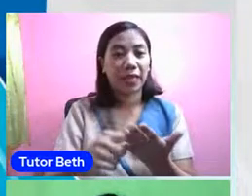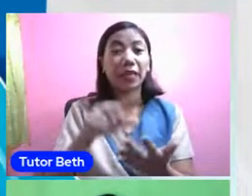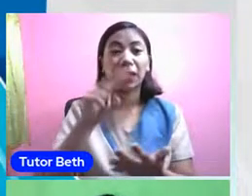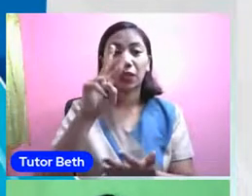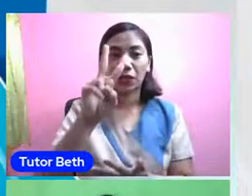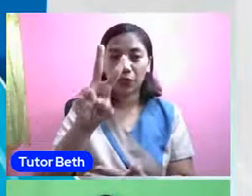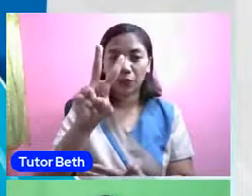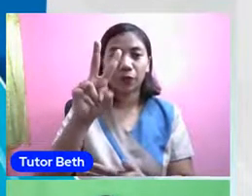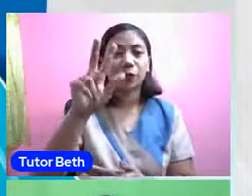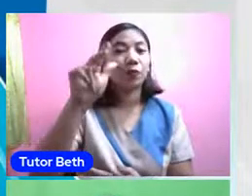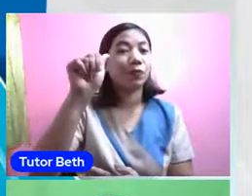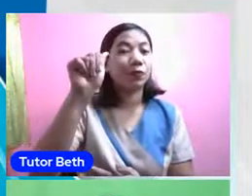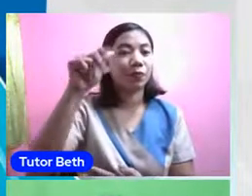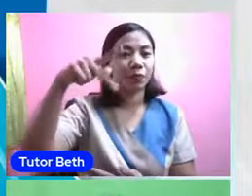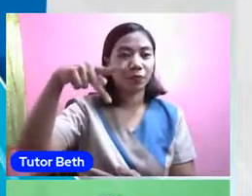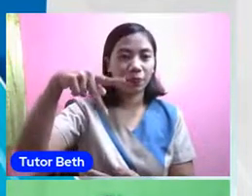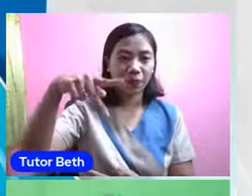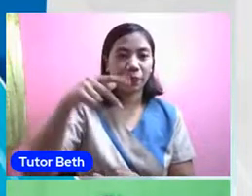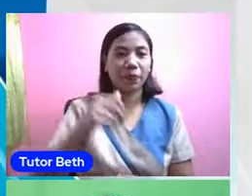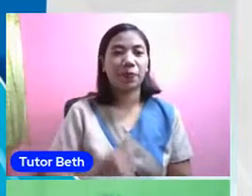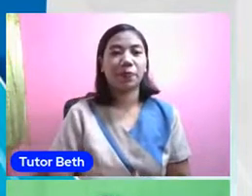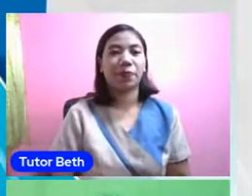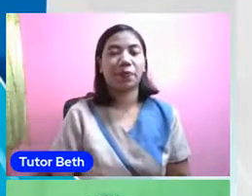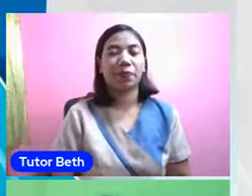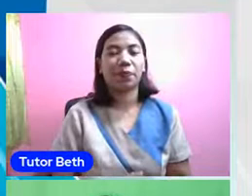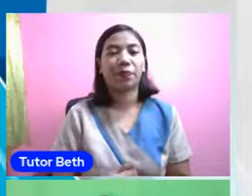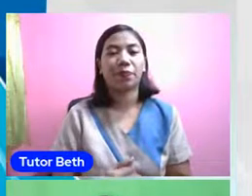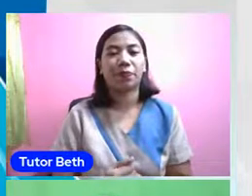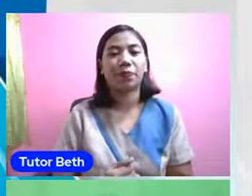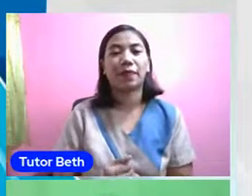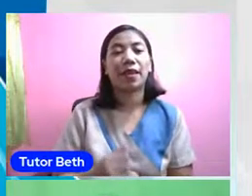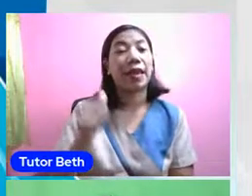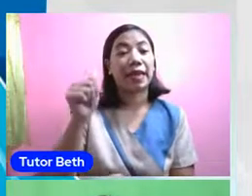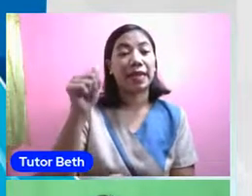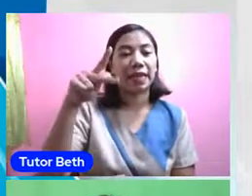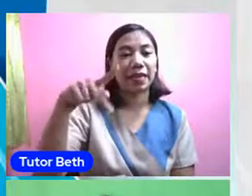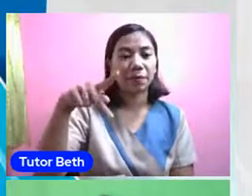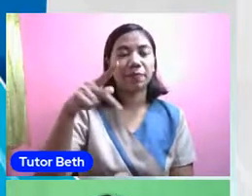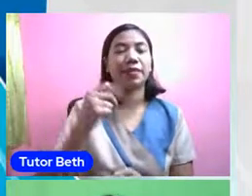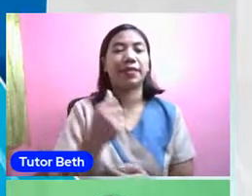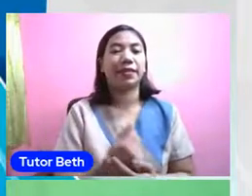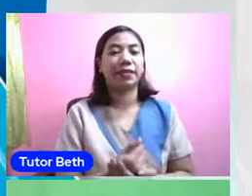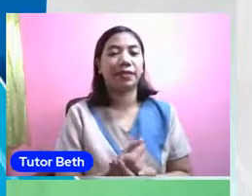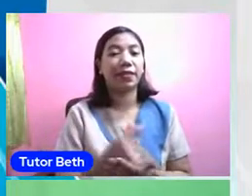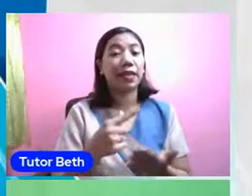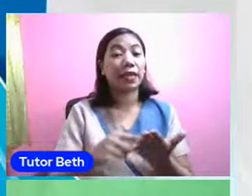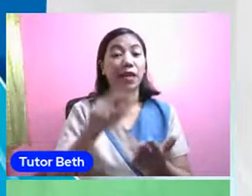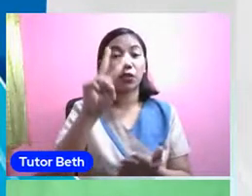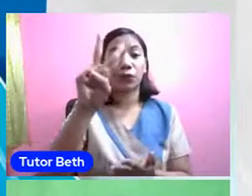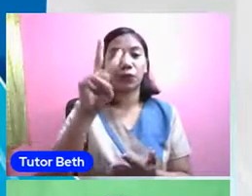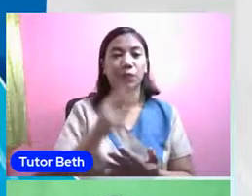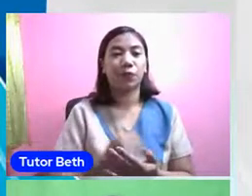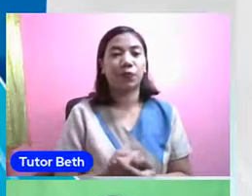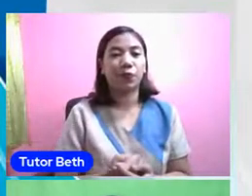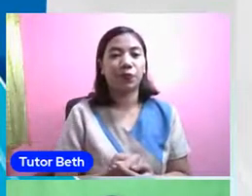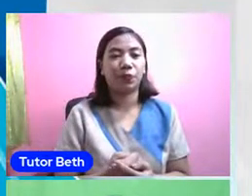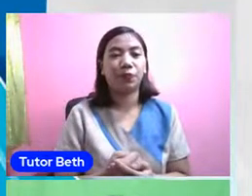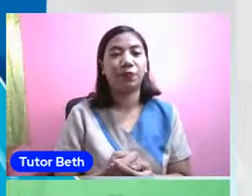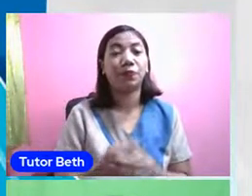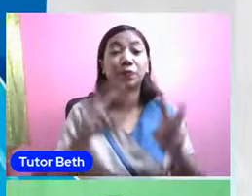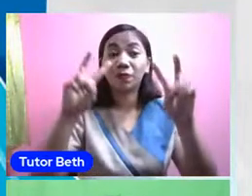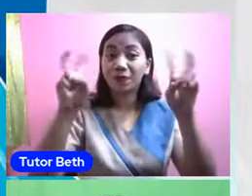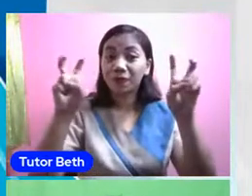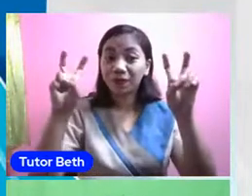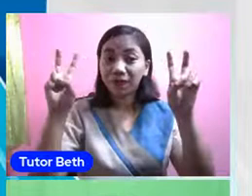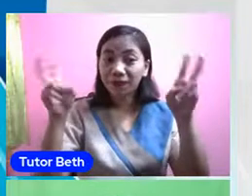Grade 2 po siya ngayon mula sa asignaturang araling panlipunan ulit na may paksa o